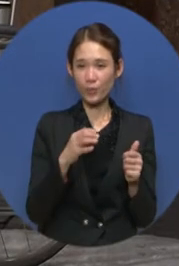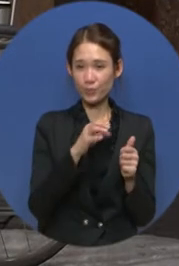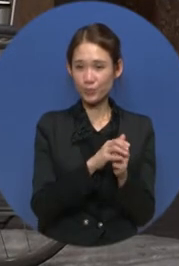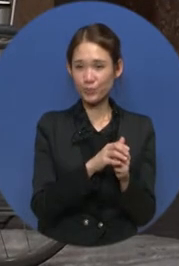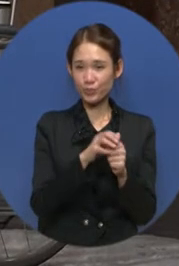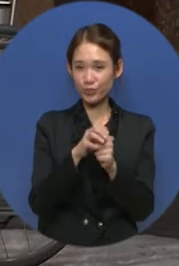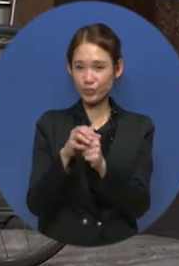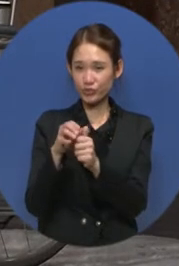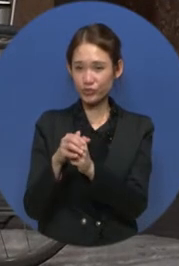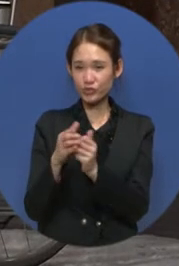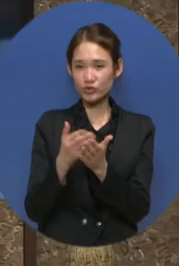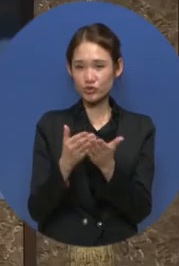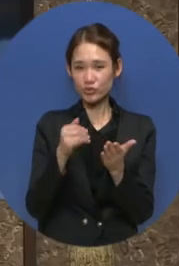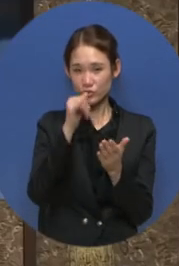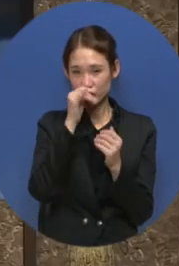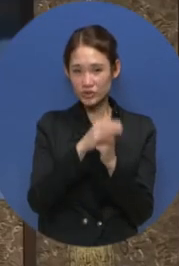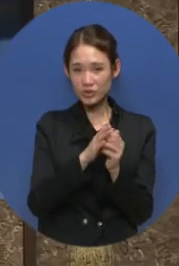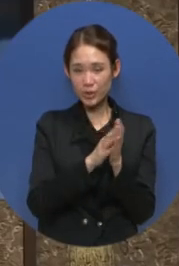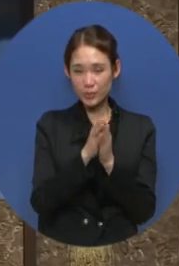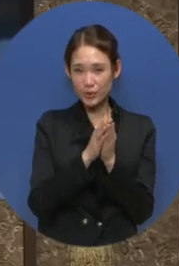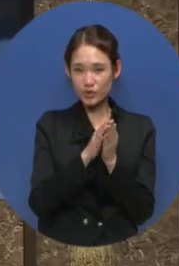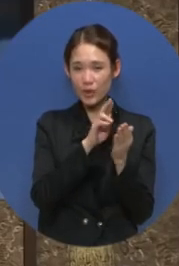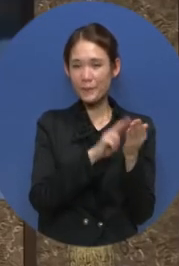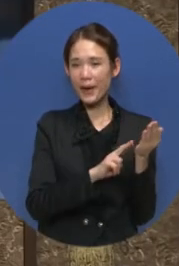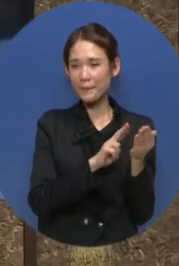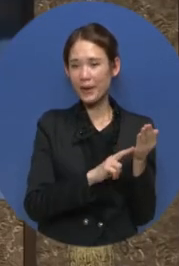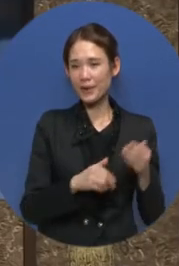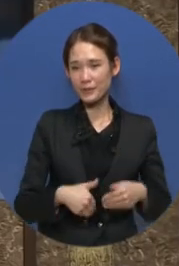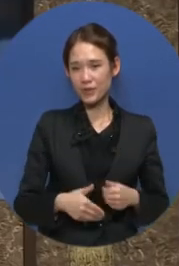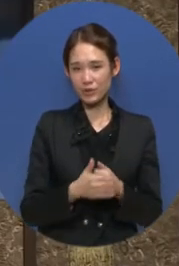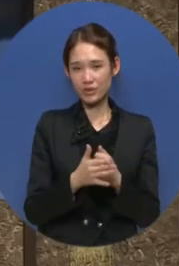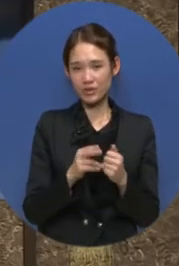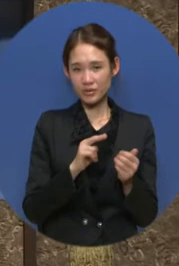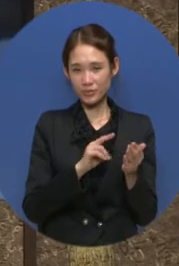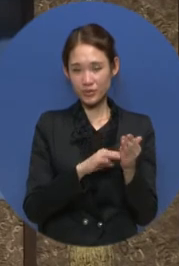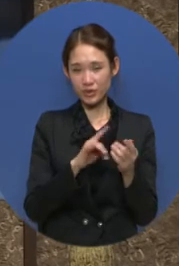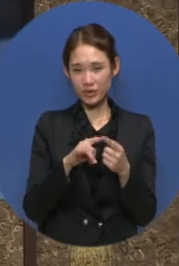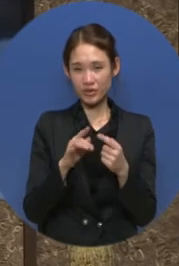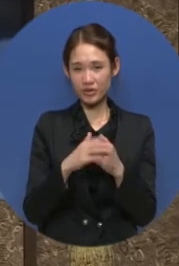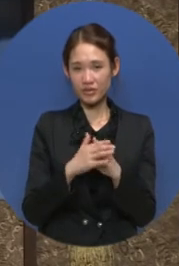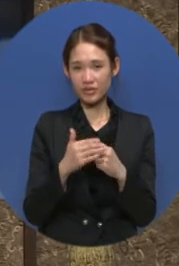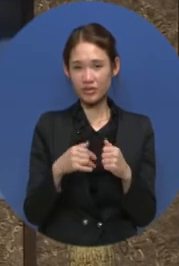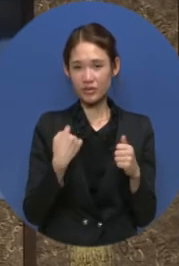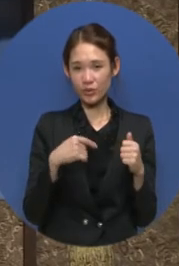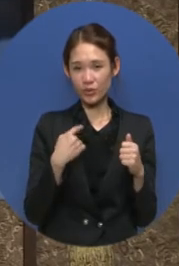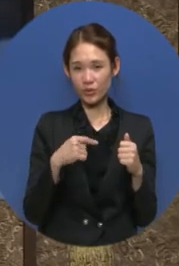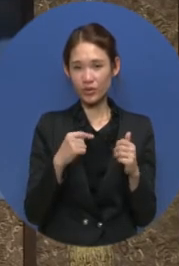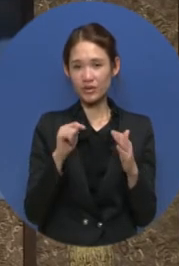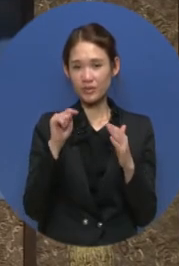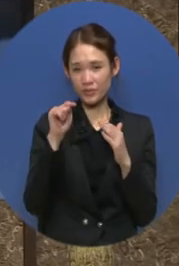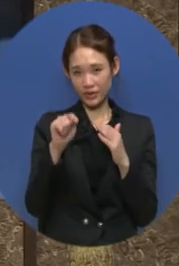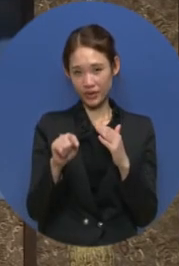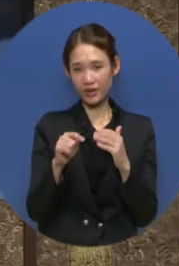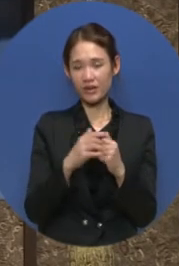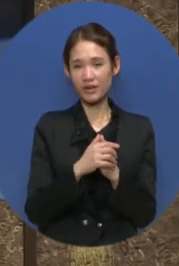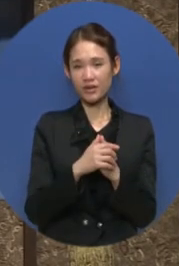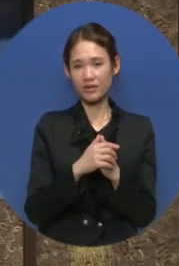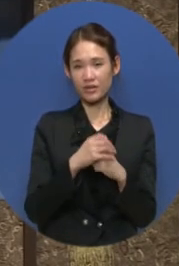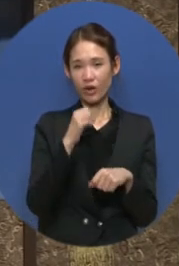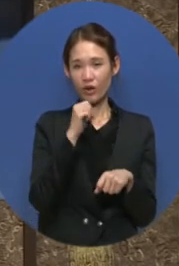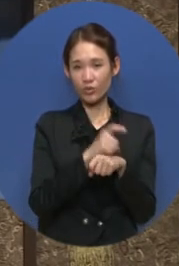있습니다. 그래도 이제 비누를 판매를 해야 되니까 또 비누에 대해서 알아야 되잖아요. 그래서 이제 비누 교육을 저희 직원들이